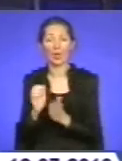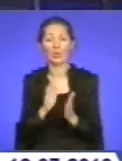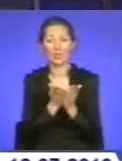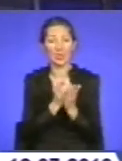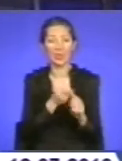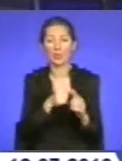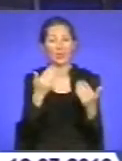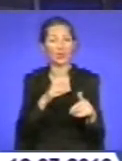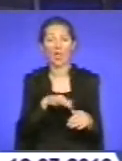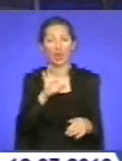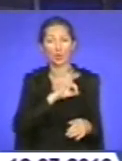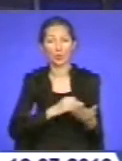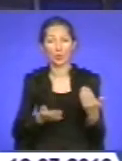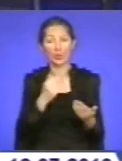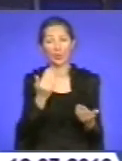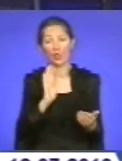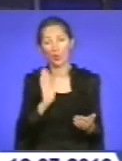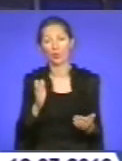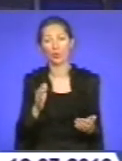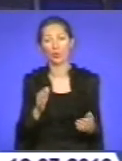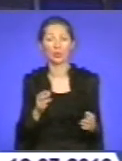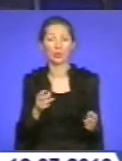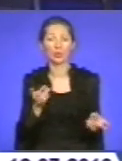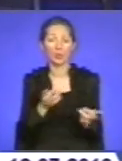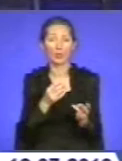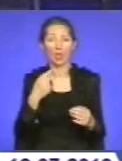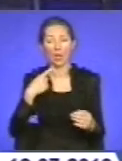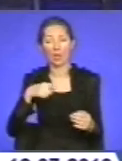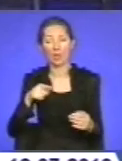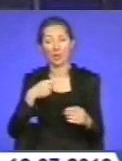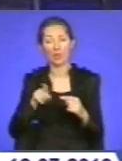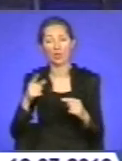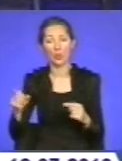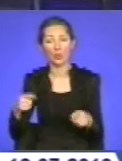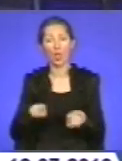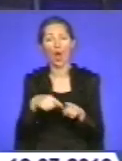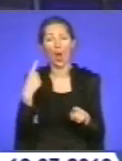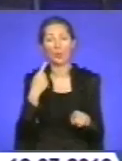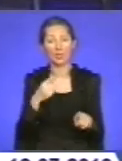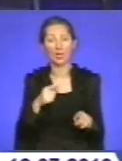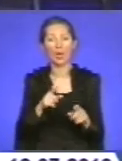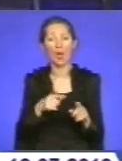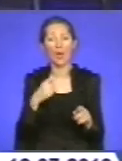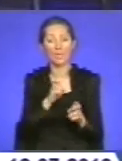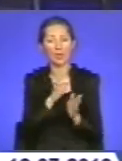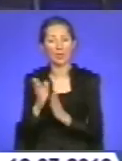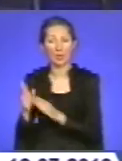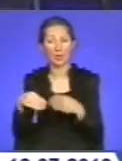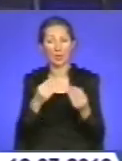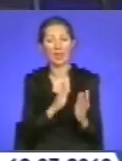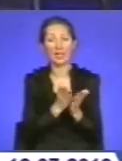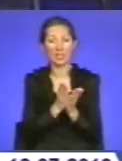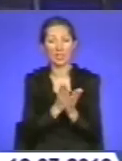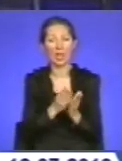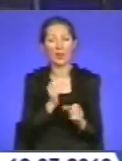не користуються. Можливо, вони стануть у пригоді іншим. Так, обласній універсальній науковій бібліотеці передали книжки працівники обласного